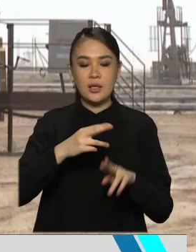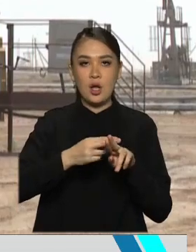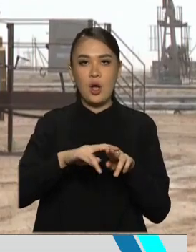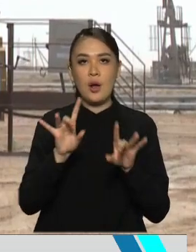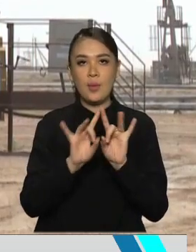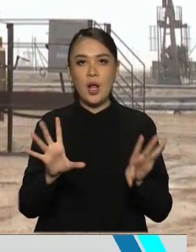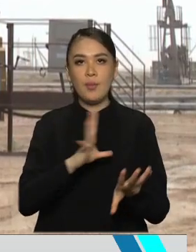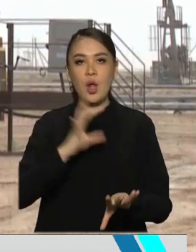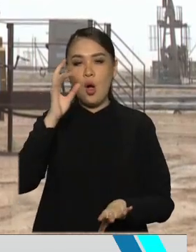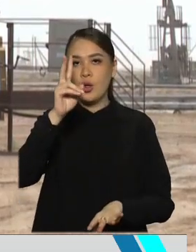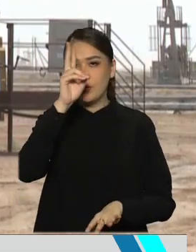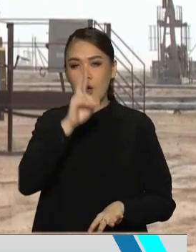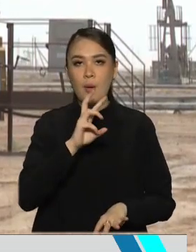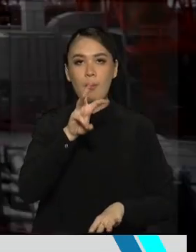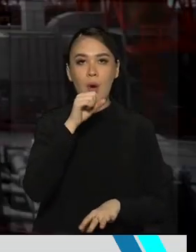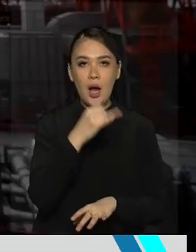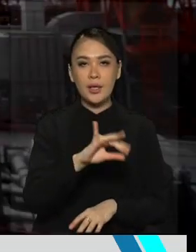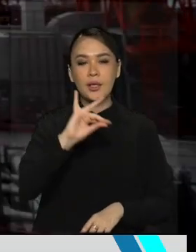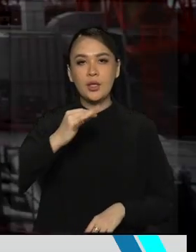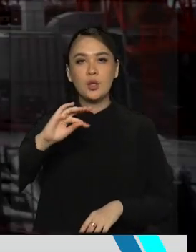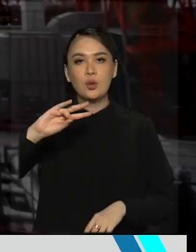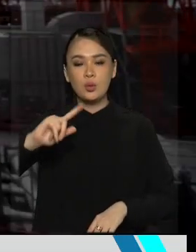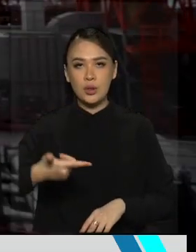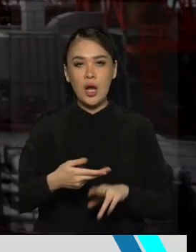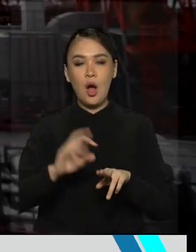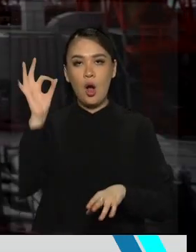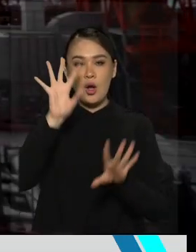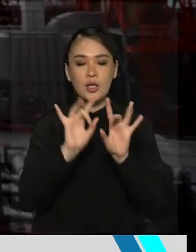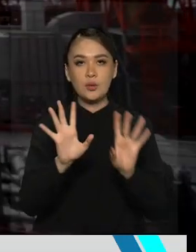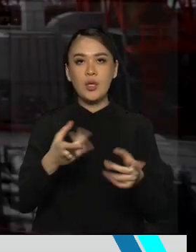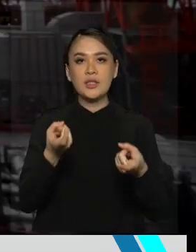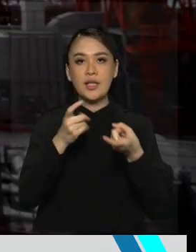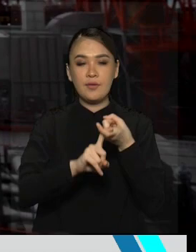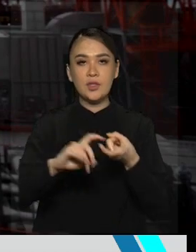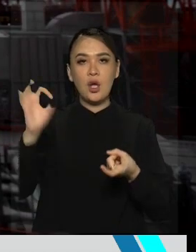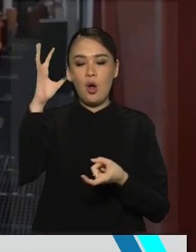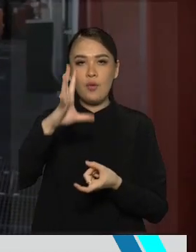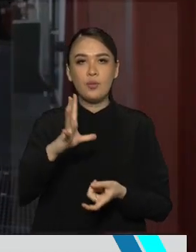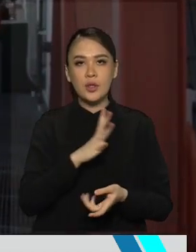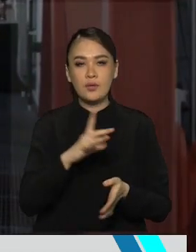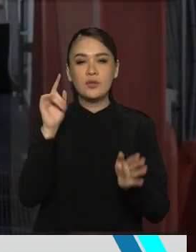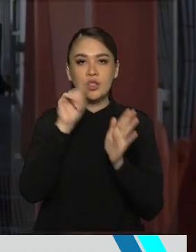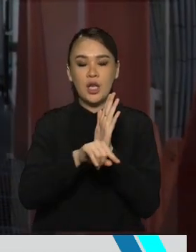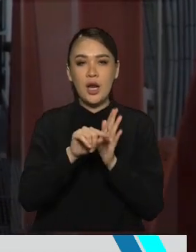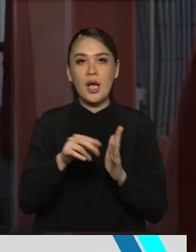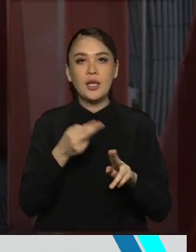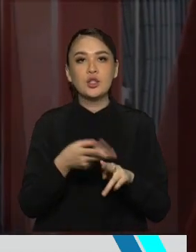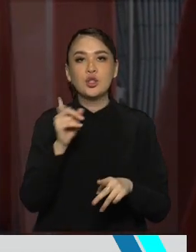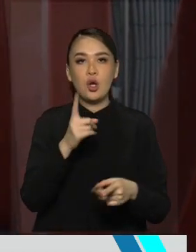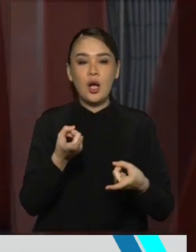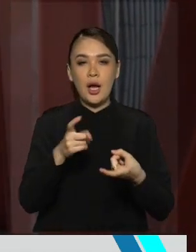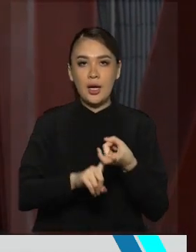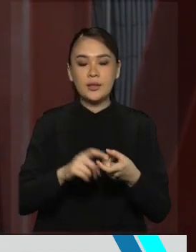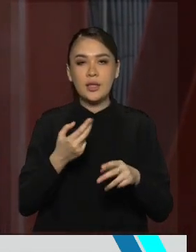пока о двух месяцах – мае и июне. Далее все будет зависеть от ситуации на внешних рынках. Что касается